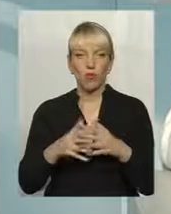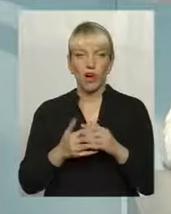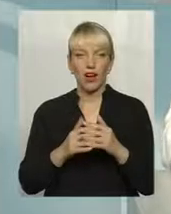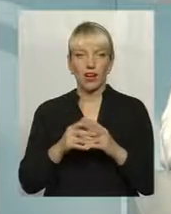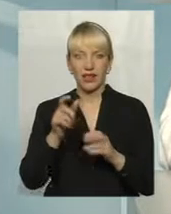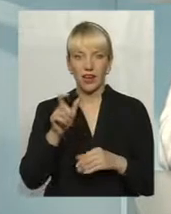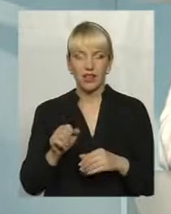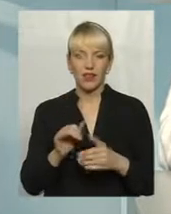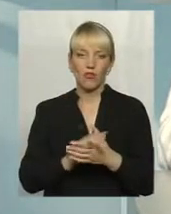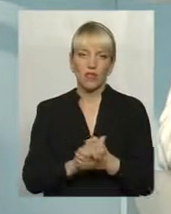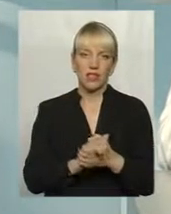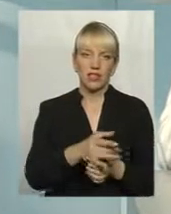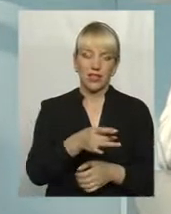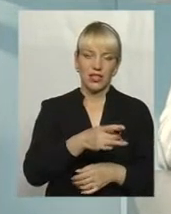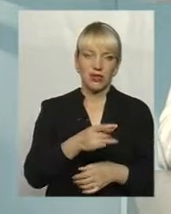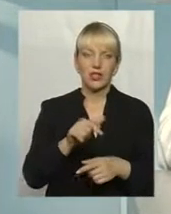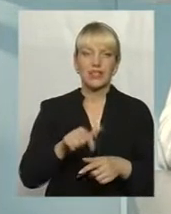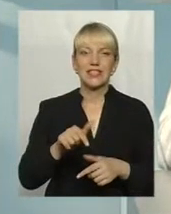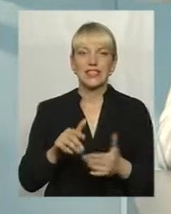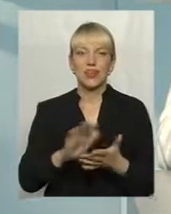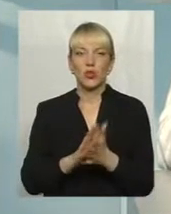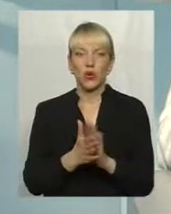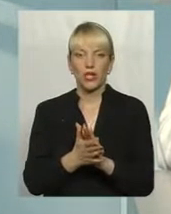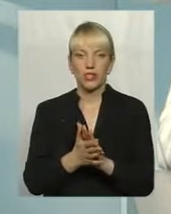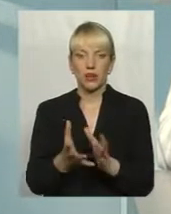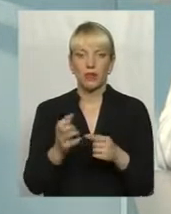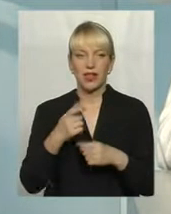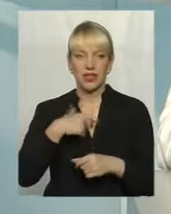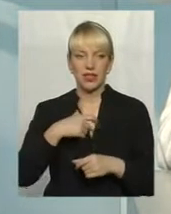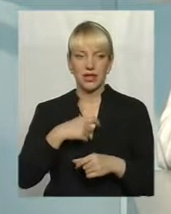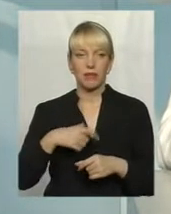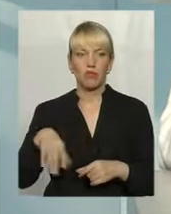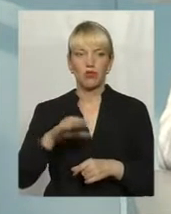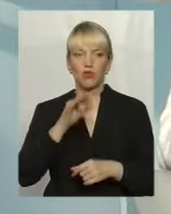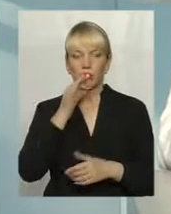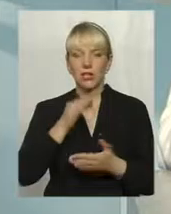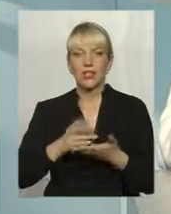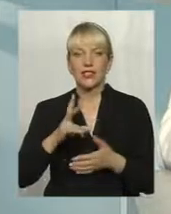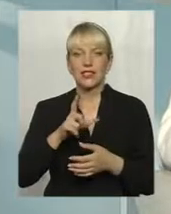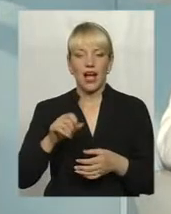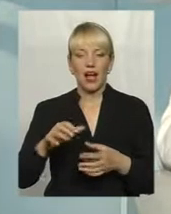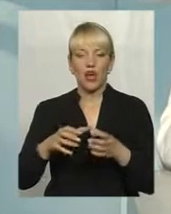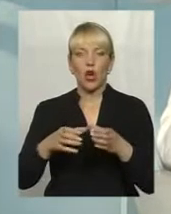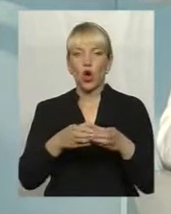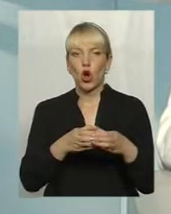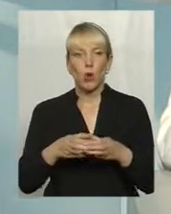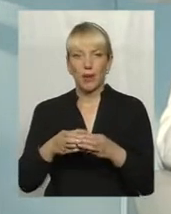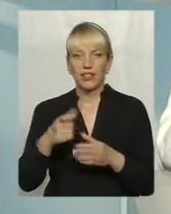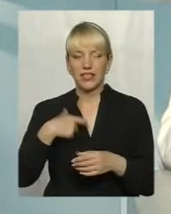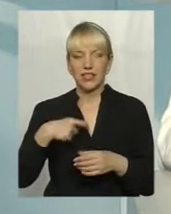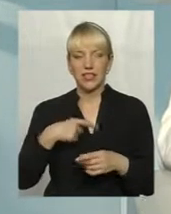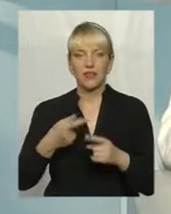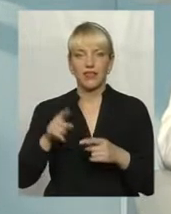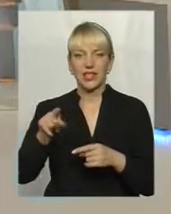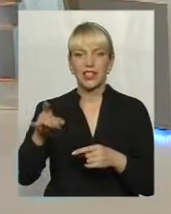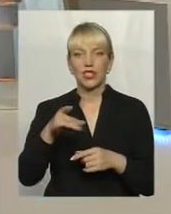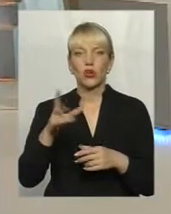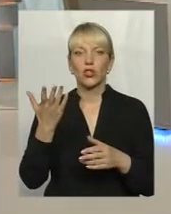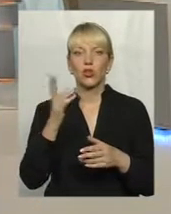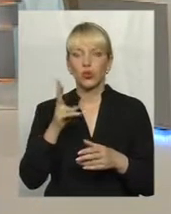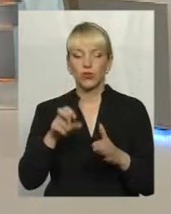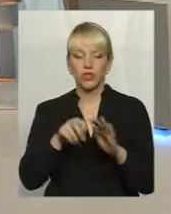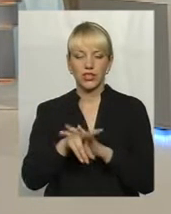як у мирних регіонах, зараз у цій ситуації бере всю відповідальність за громади на себе, а тим більше в тих регіонах, з яких втікли